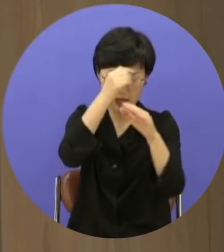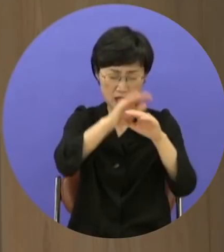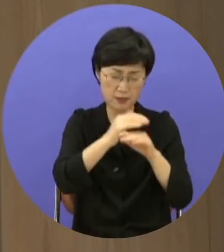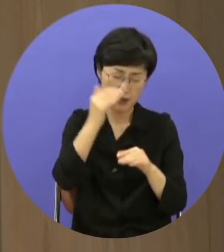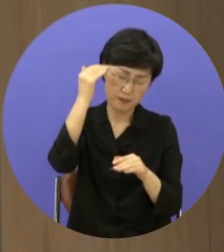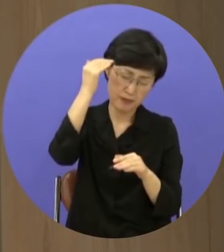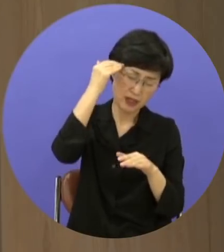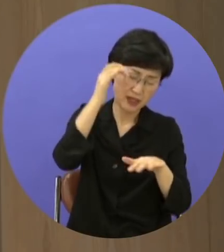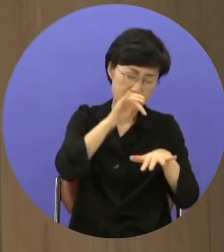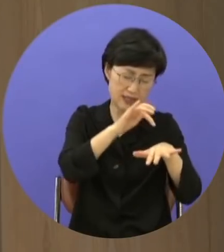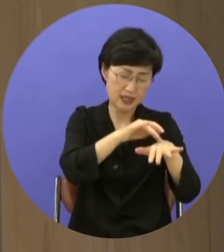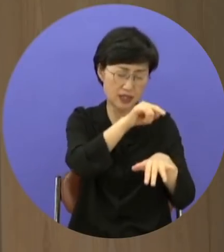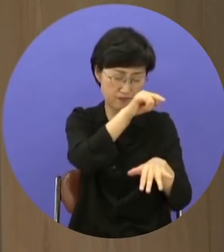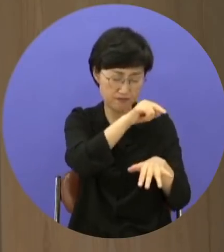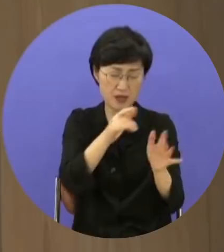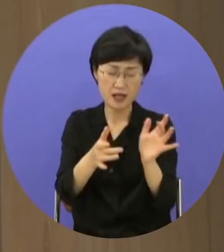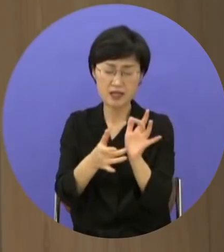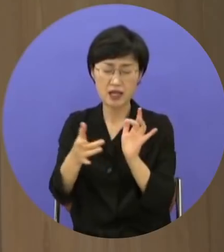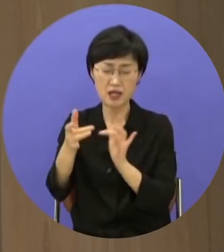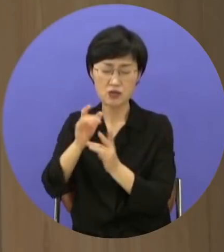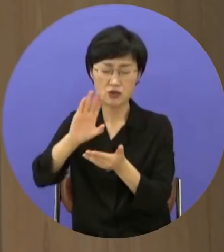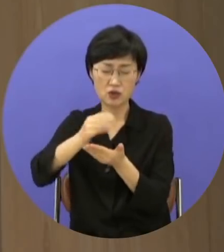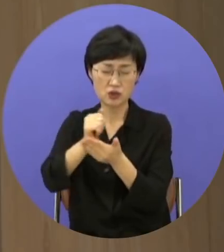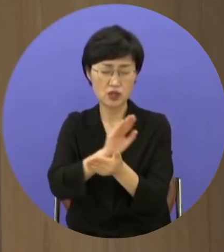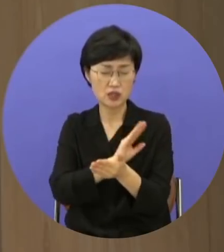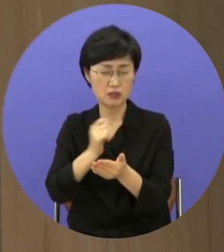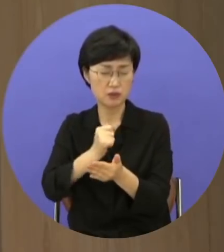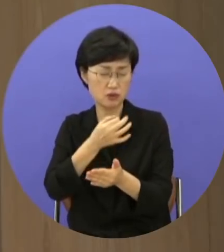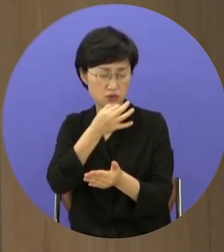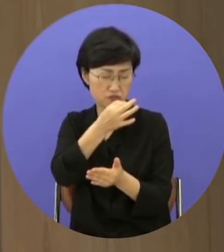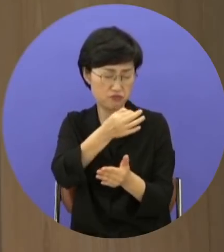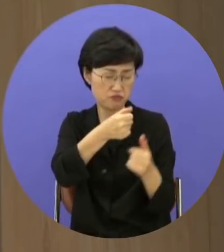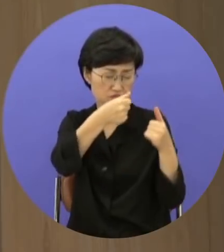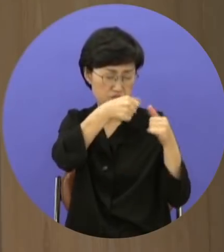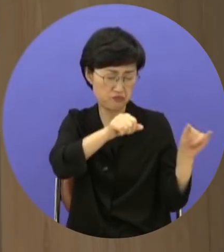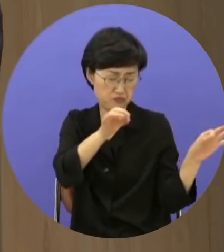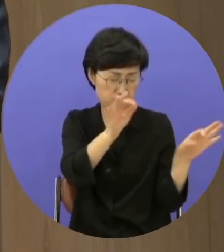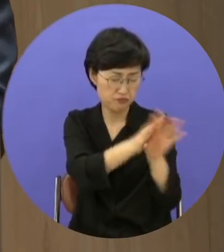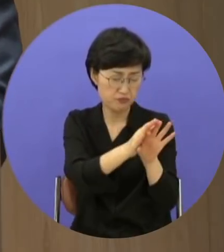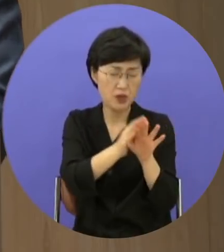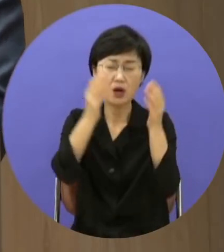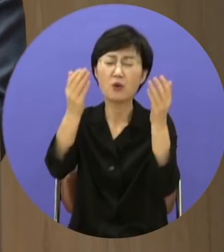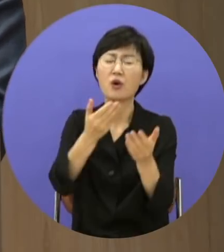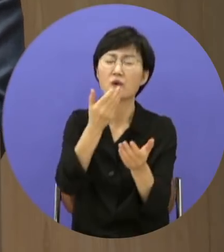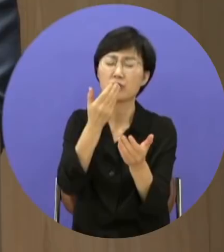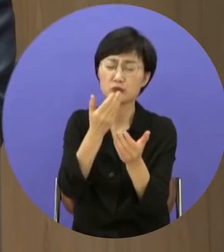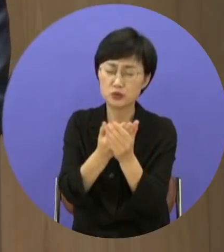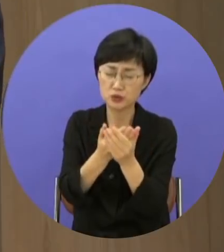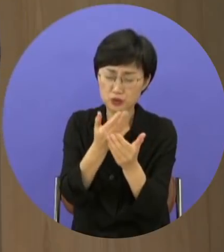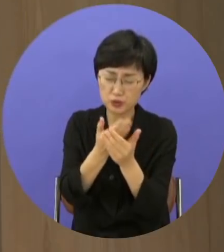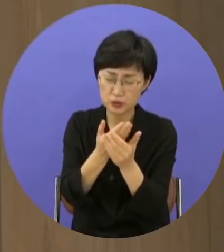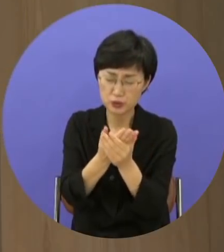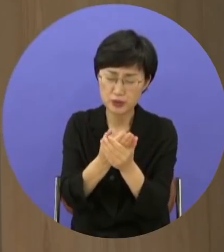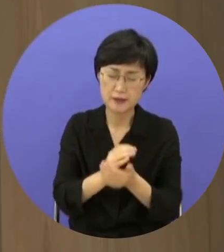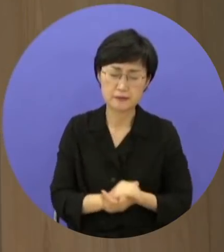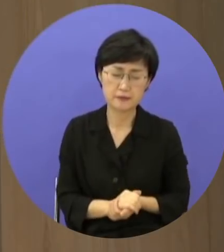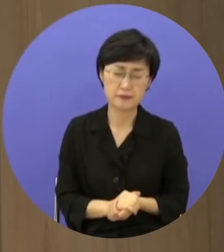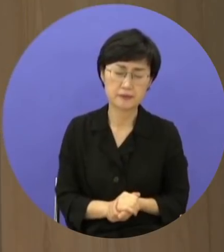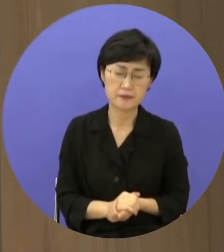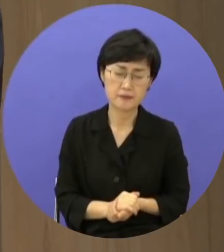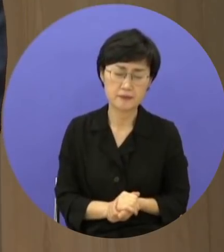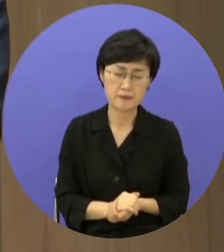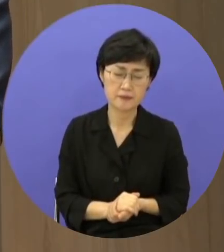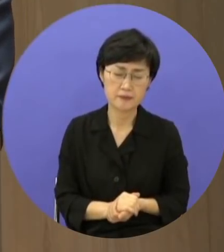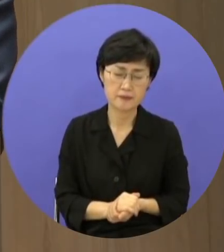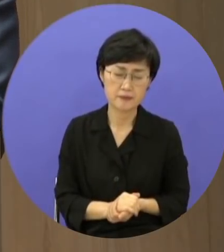세력들이 주 예수 그리스도의 이름으로 무너지게 하옵소서. Lord, may you be pleased to receive the praise, the Christmas praise of our